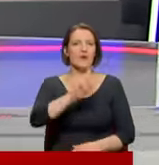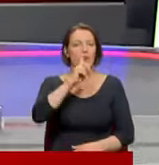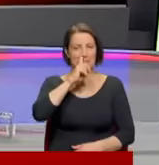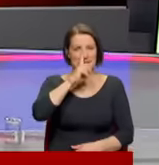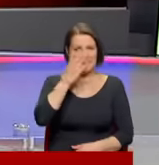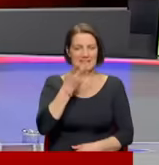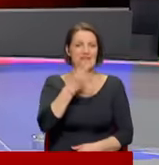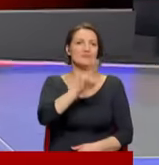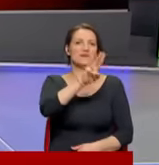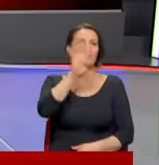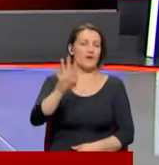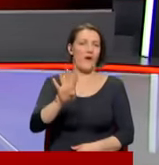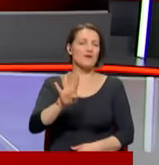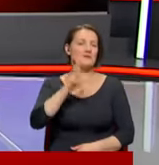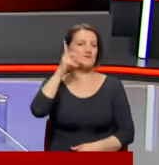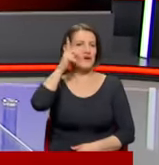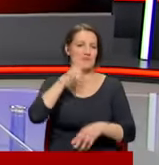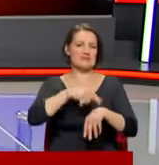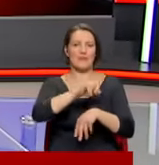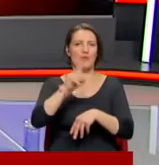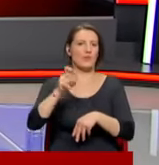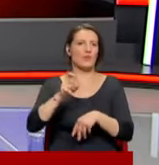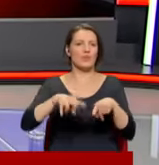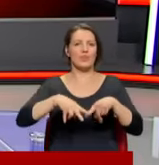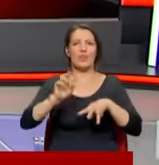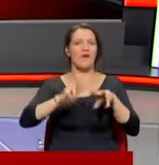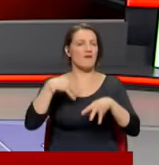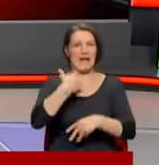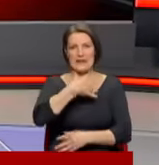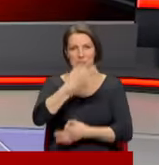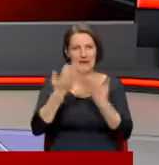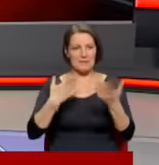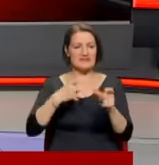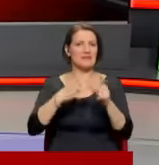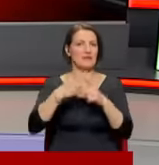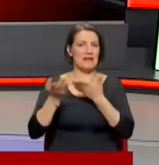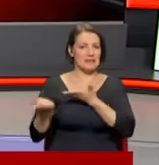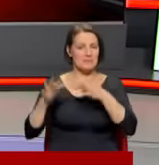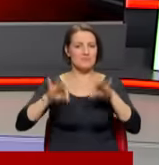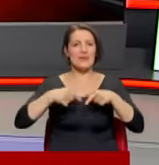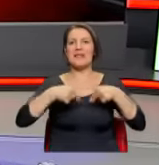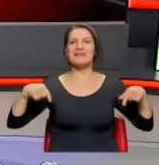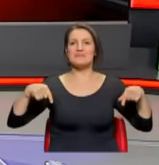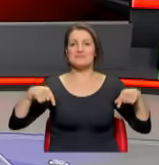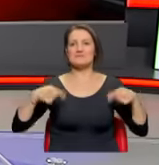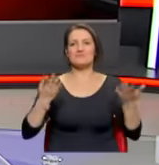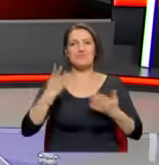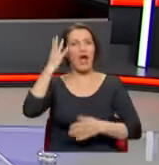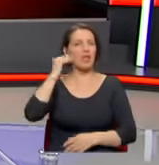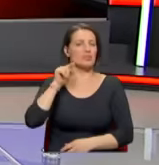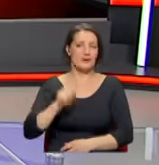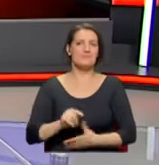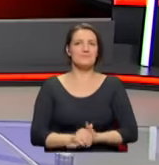10 Nisan 2024 Çarşamba saat 19. Now Ana Haber'desiniz. Ben Selçuk Tepeli. Bugünkü etiketimiz Anla.